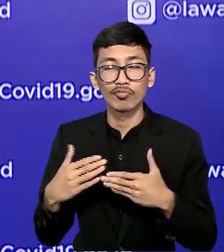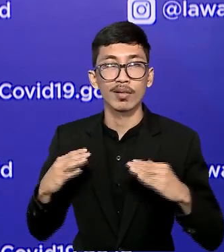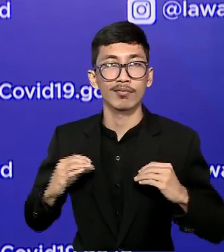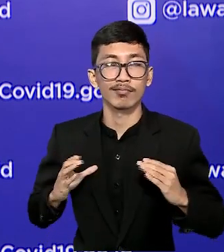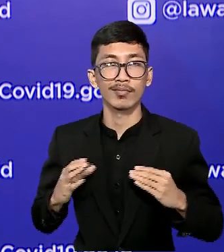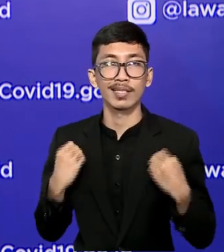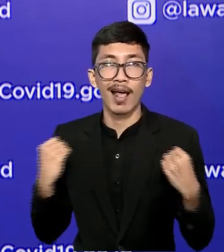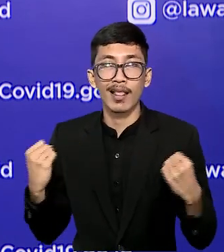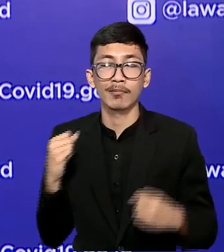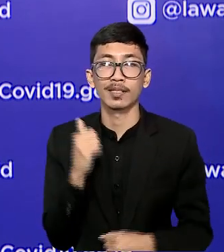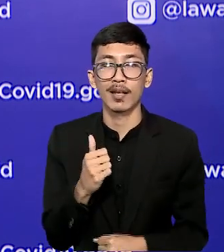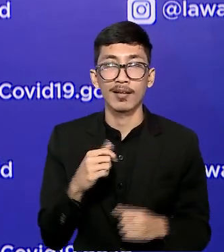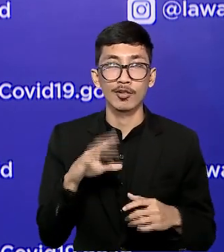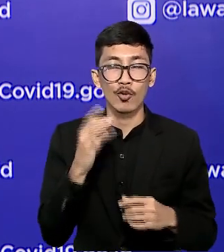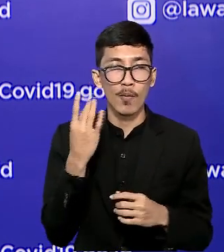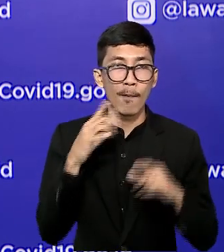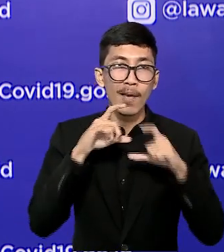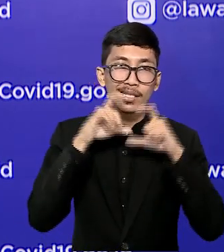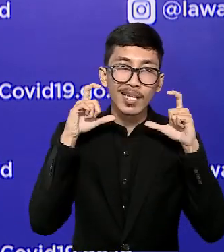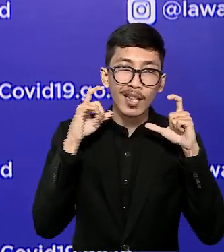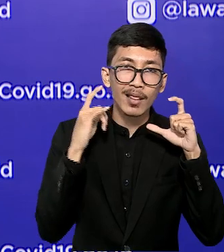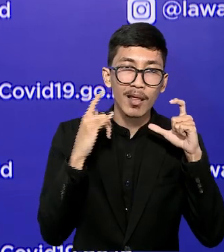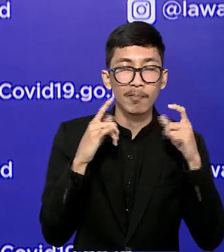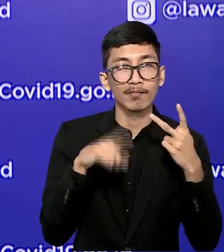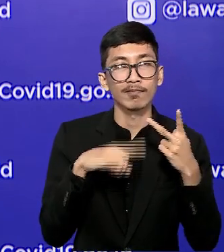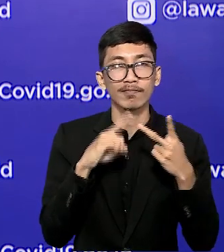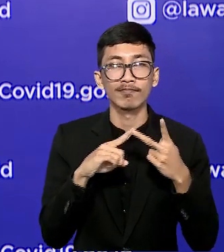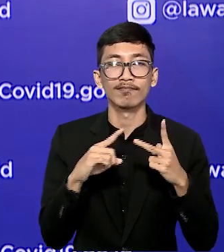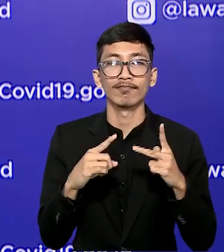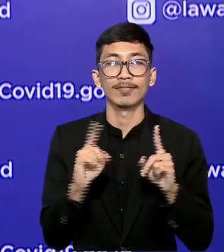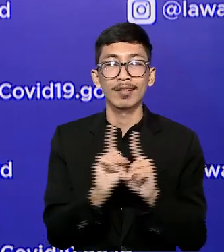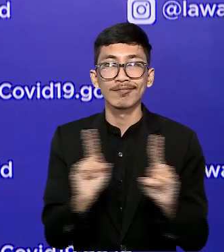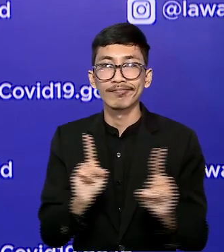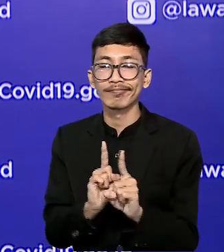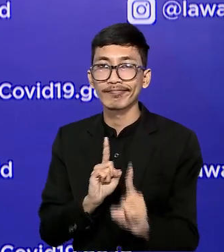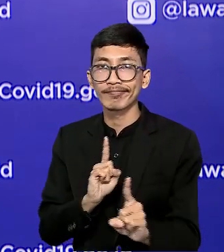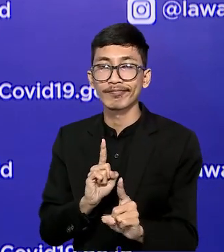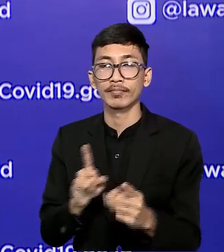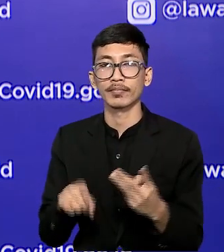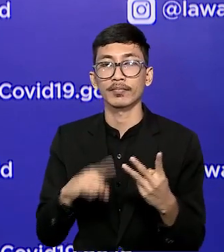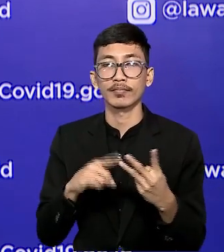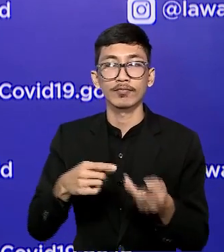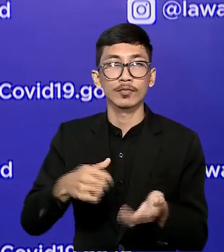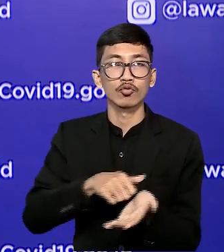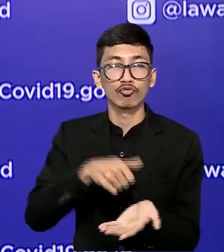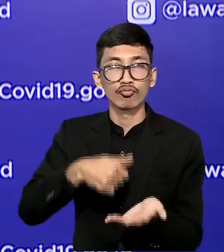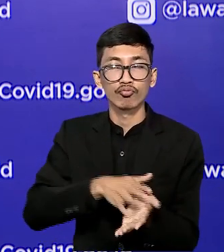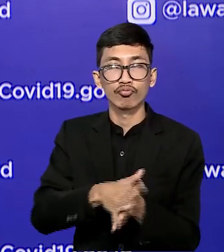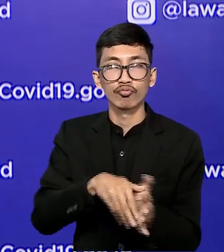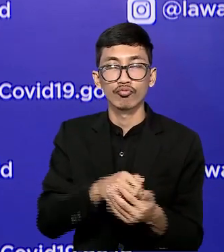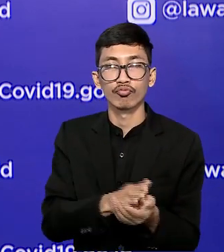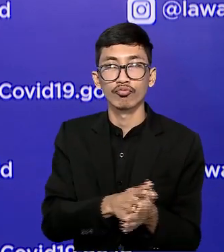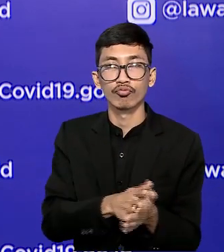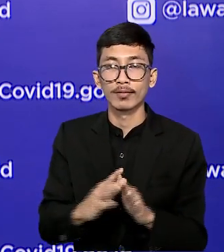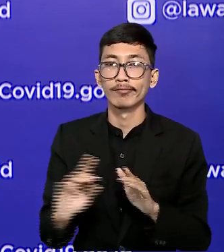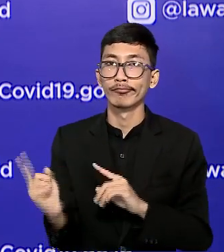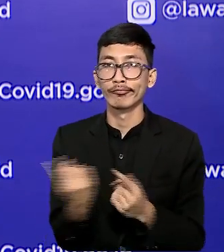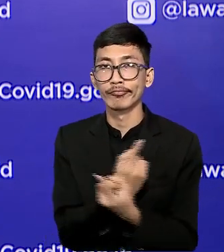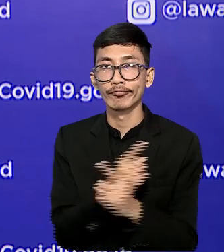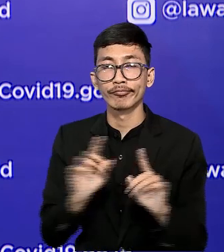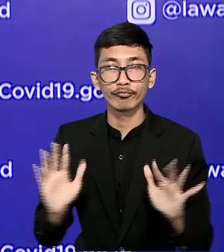jangan lupa memakai basket dengan benar menjaga jarak dan menghindari kerumunan mencuci tangan pakai sabun dengan air yang mengalir dan mengurangi mobilitas